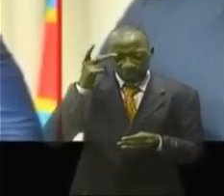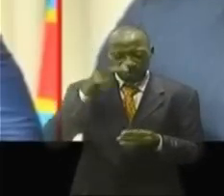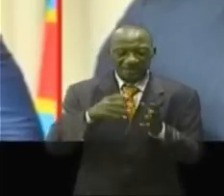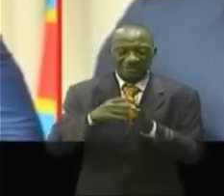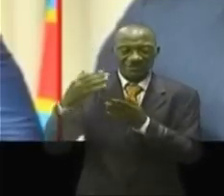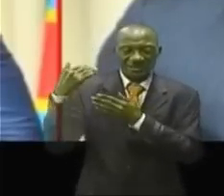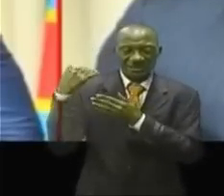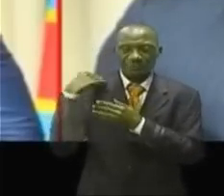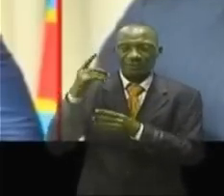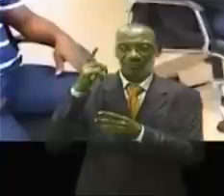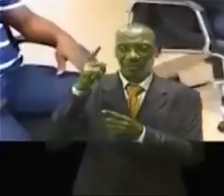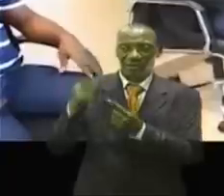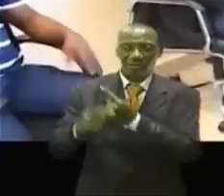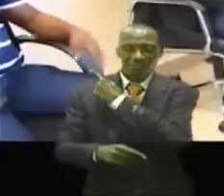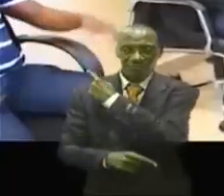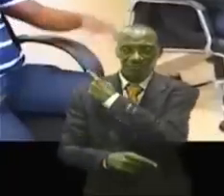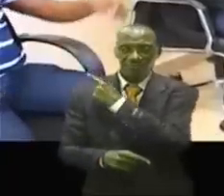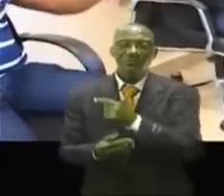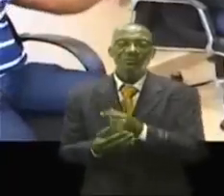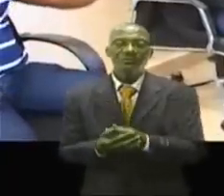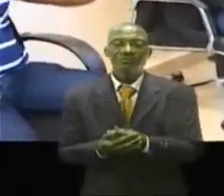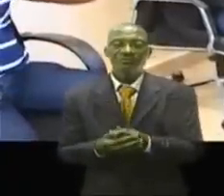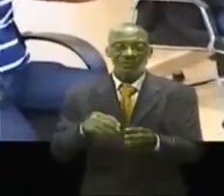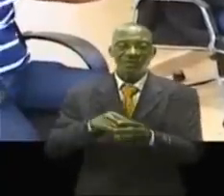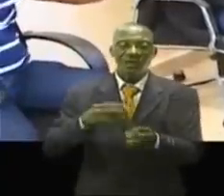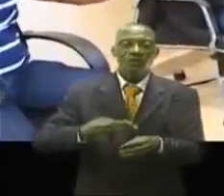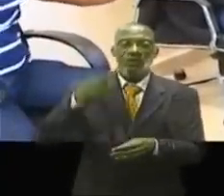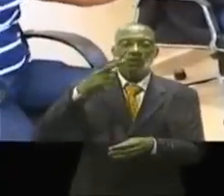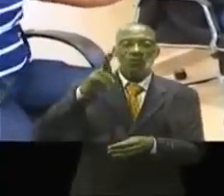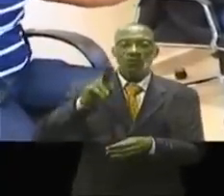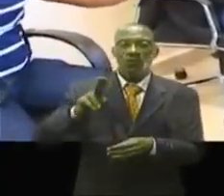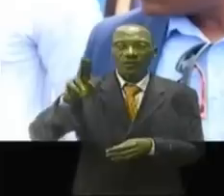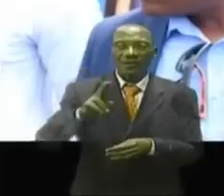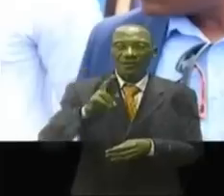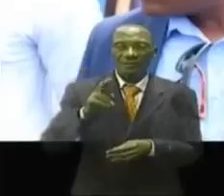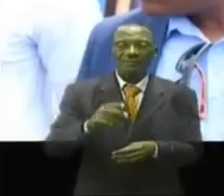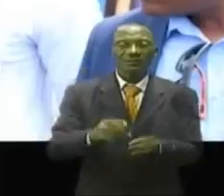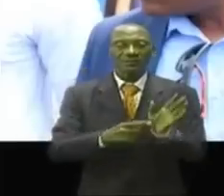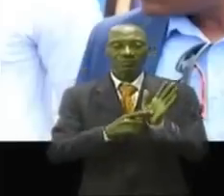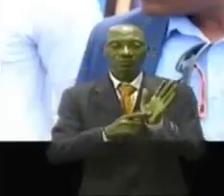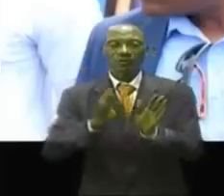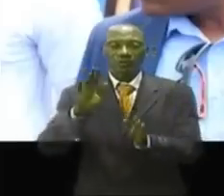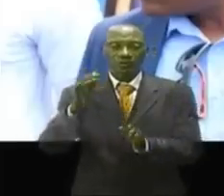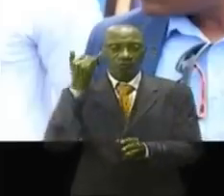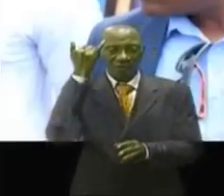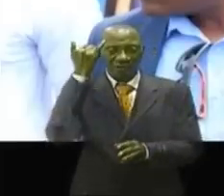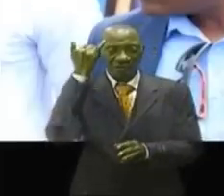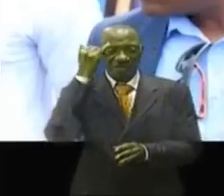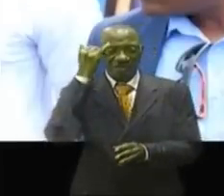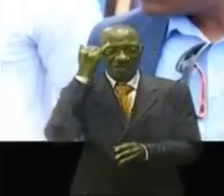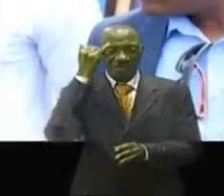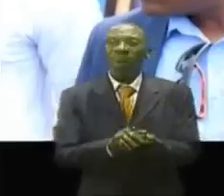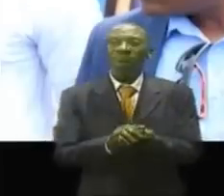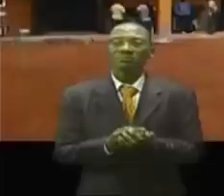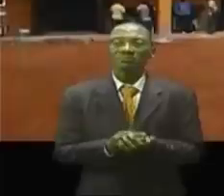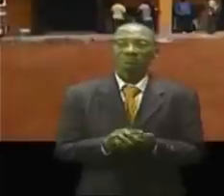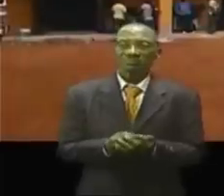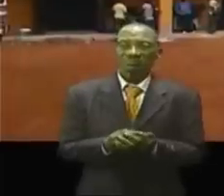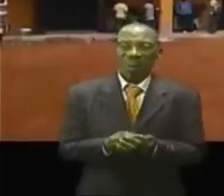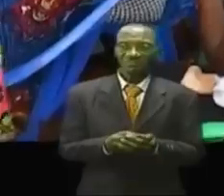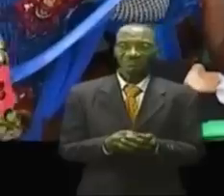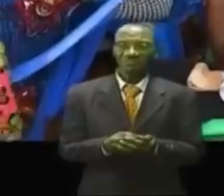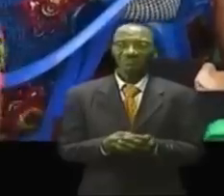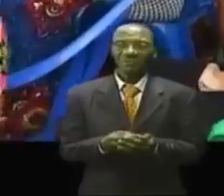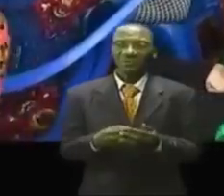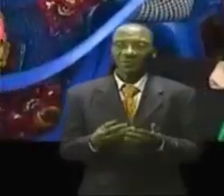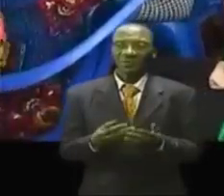a les vents en poupe dans la fédération du Haut-Tuélé, sous le leadership éclairé de l'honorable gouverneur Christophe Basséaninanga, Congo Espoir